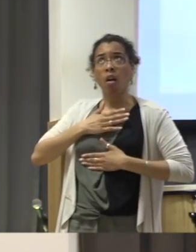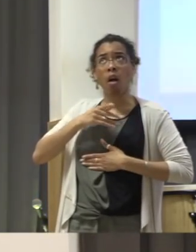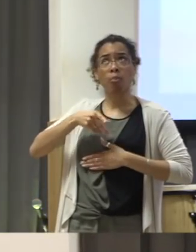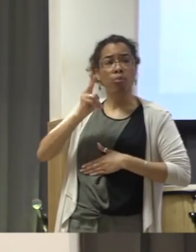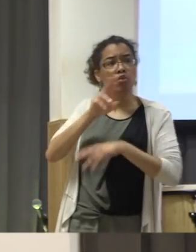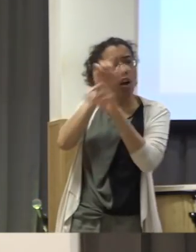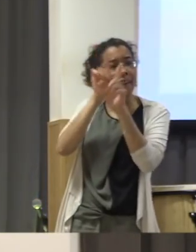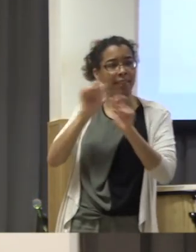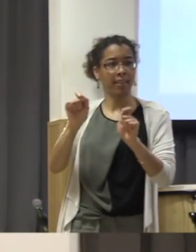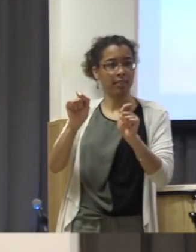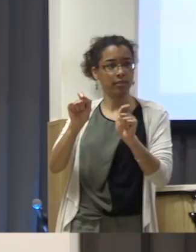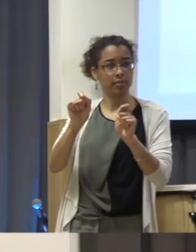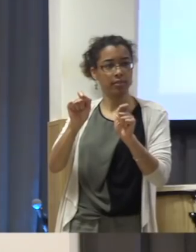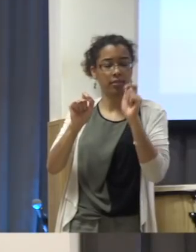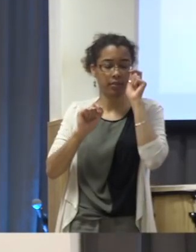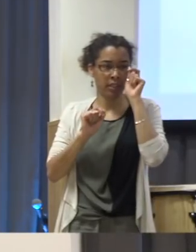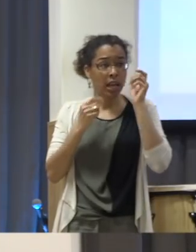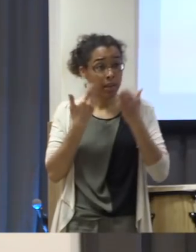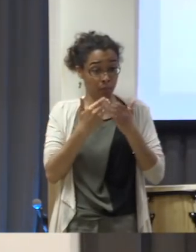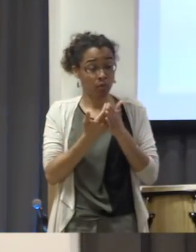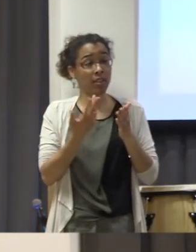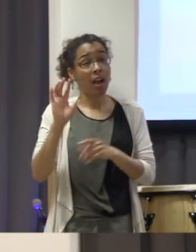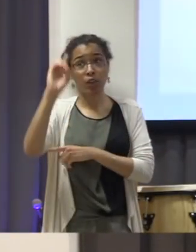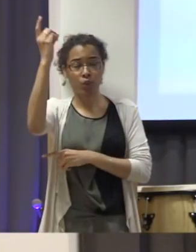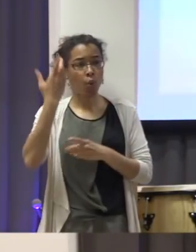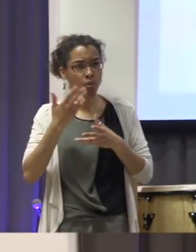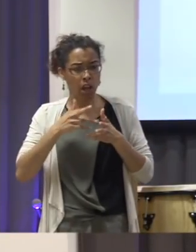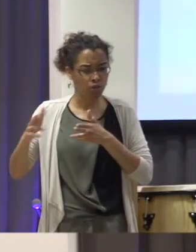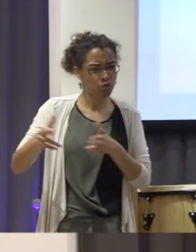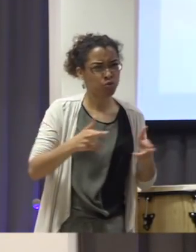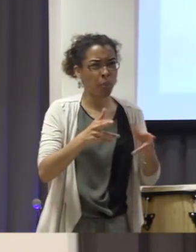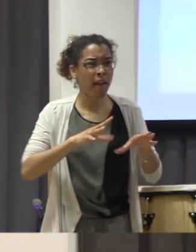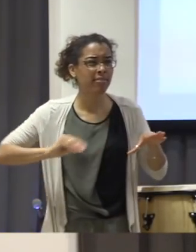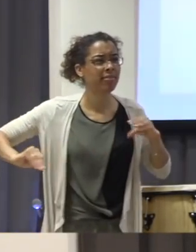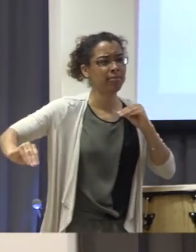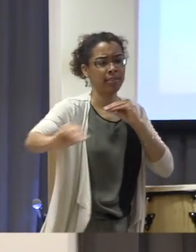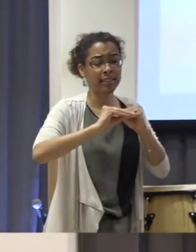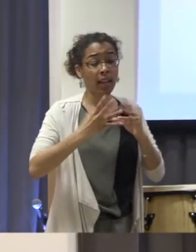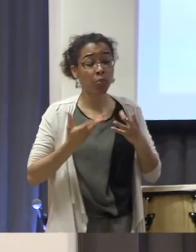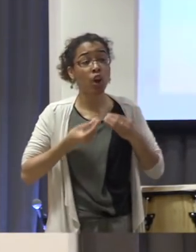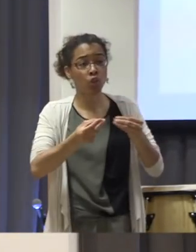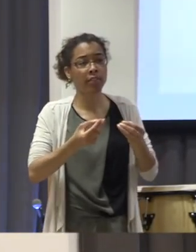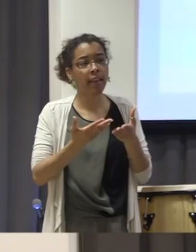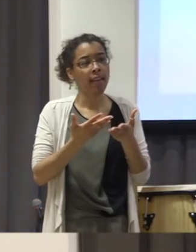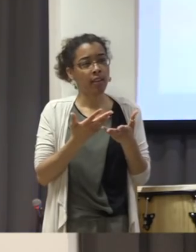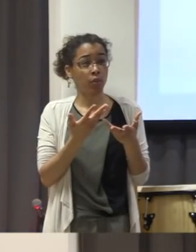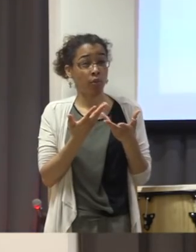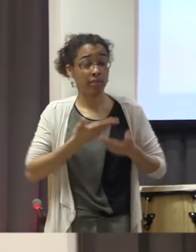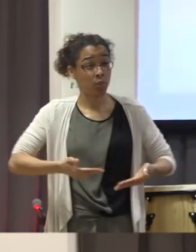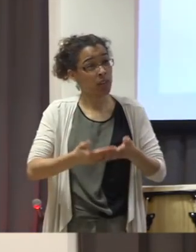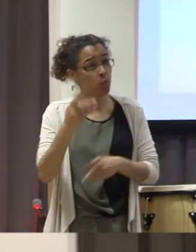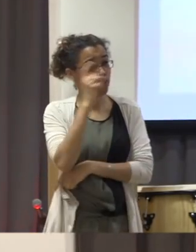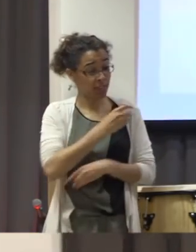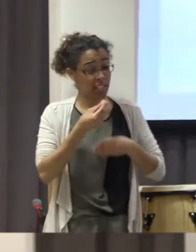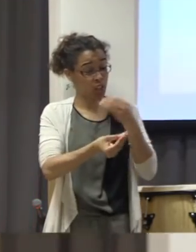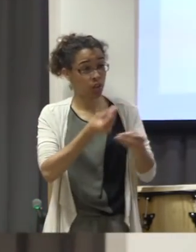Dieu les avait fait passer par ce chemin pour les humilier ou les mettre à l'épreuve, tout simplement. C'est ce